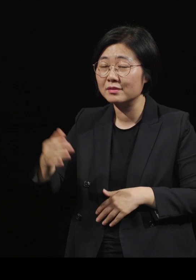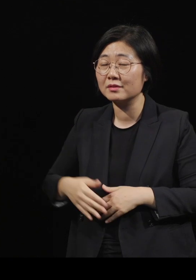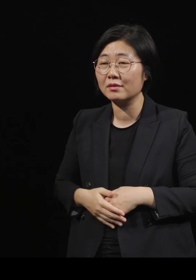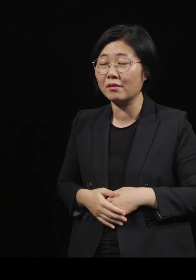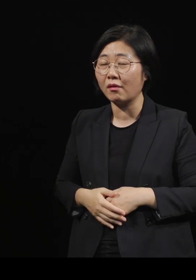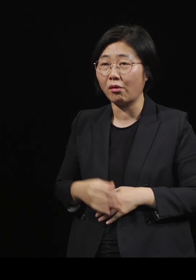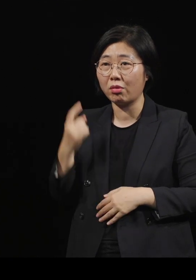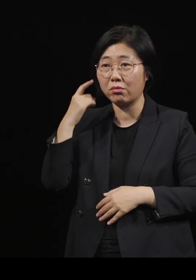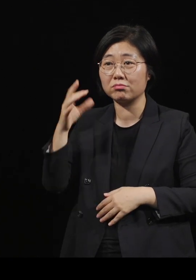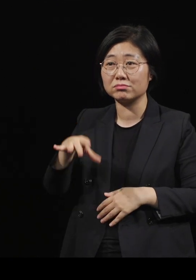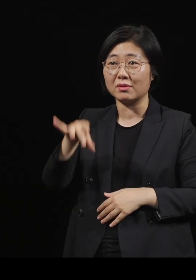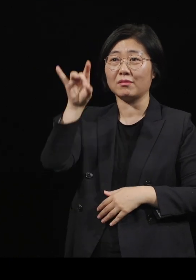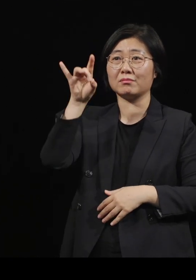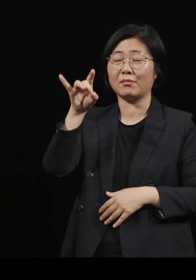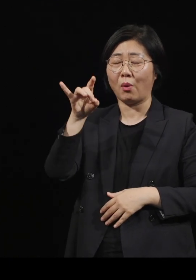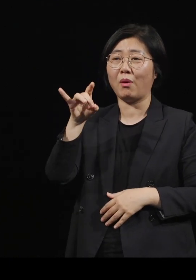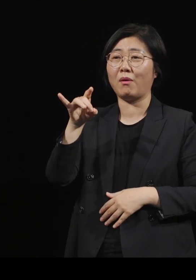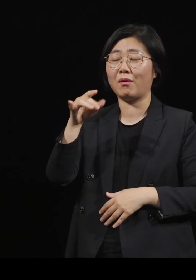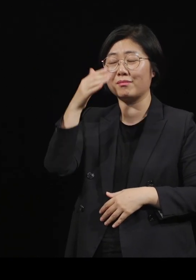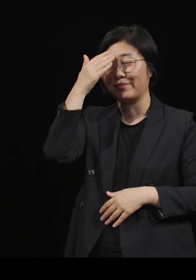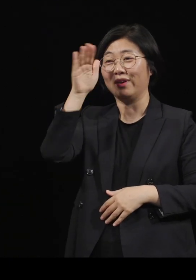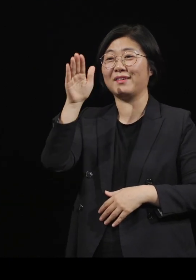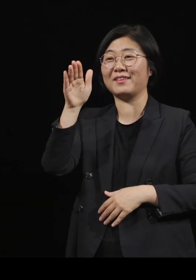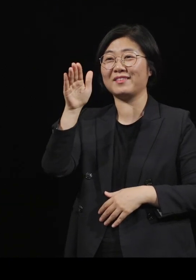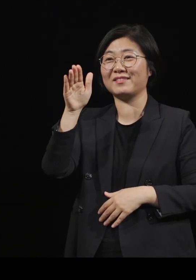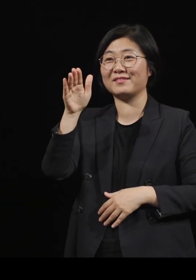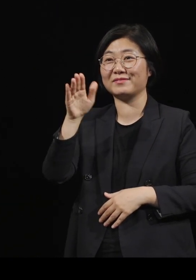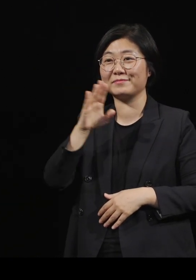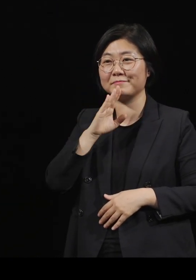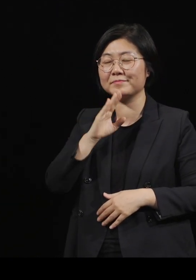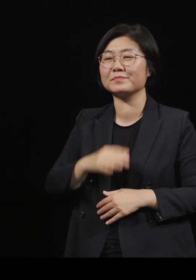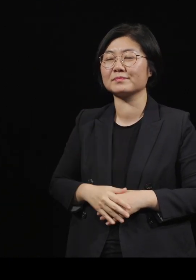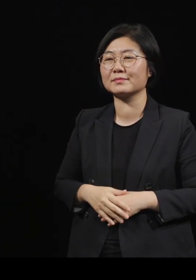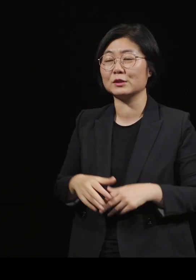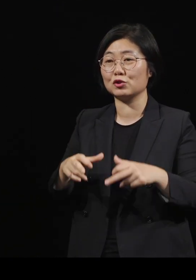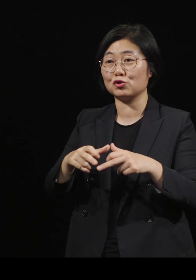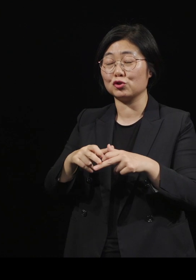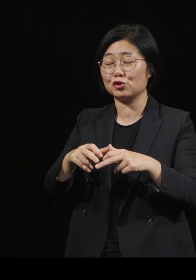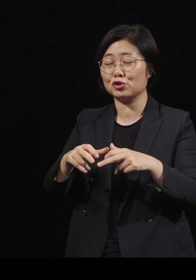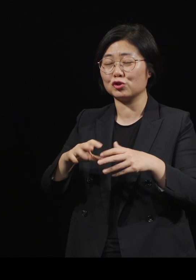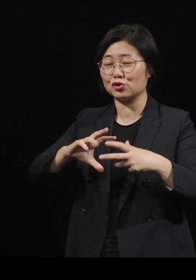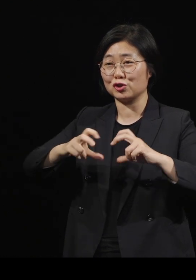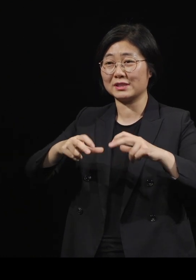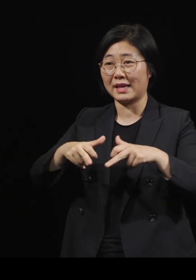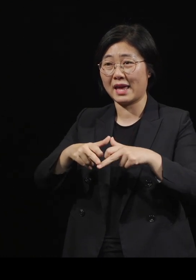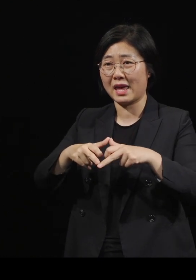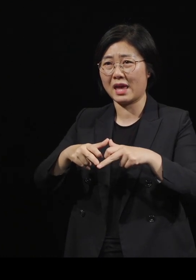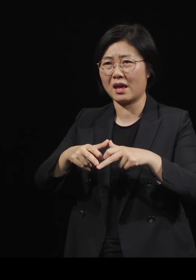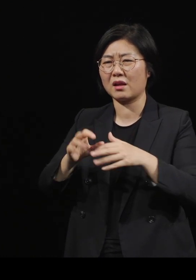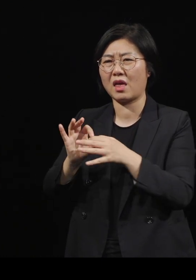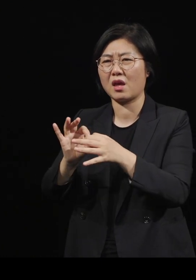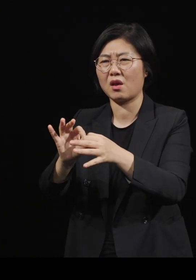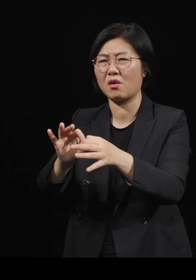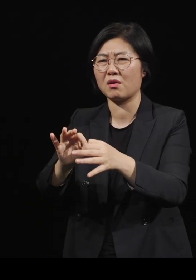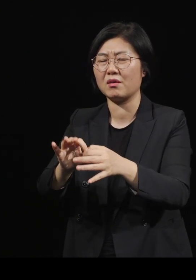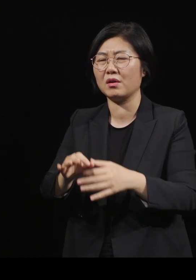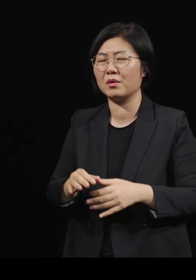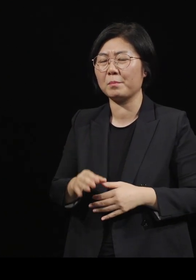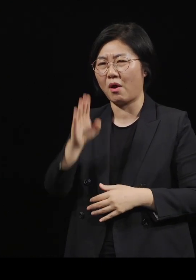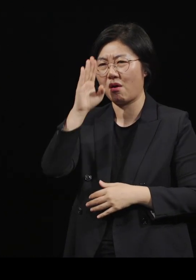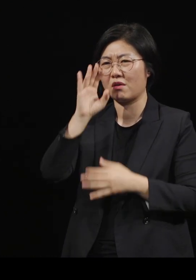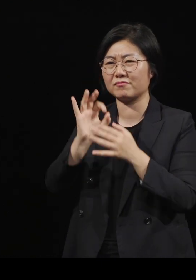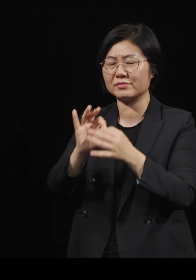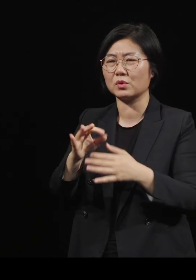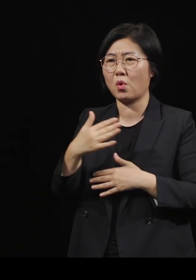못 들어보셨죠? 예, 생소해요. 근육장애는 진행성이고요. 온 몸의